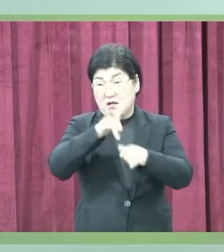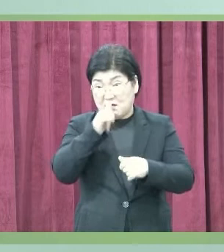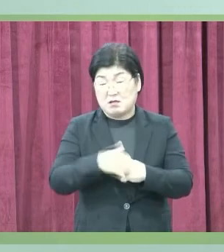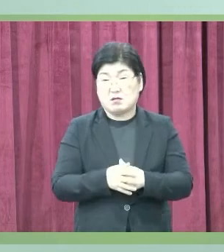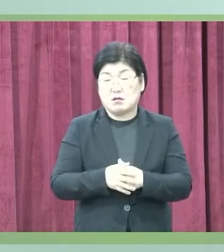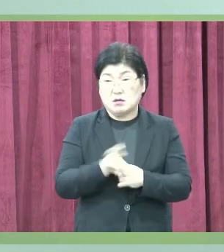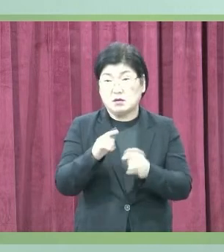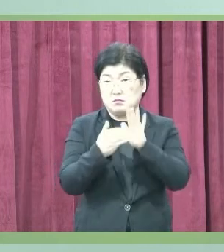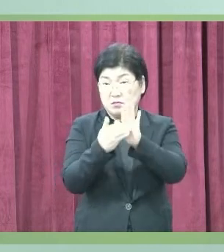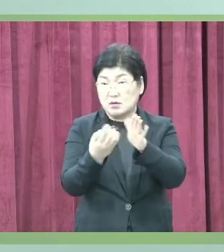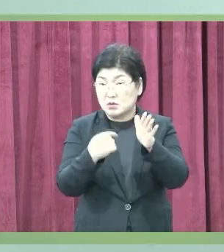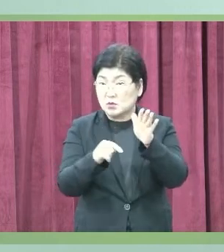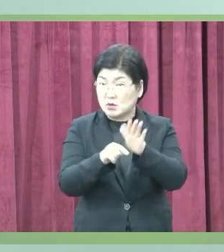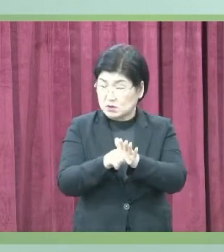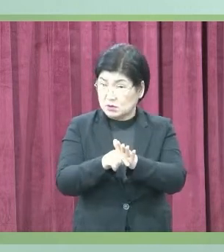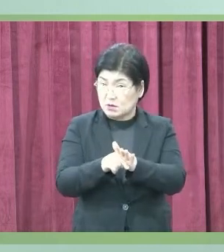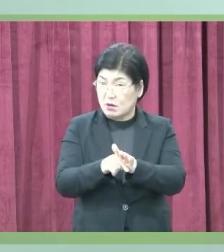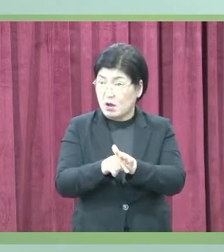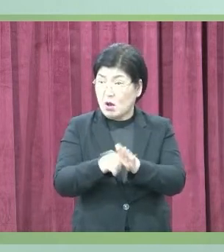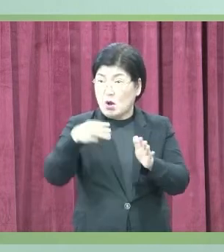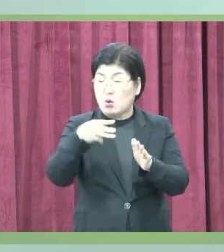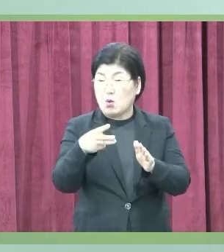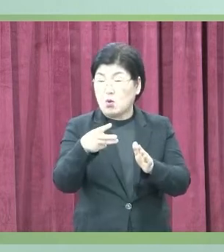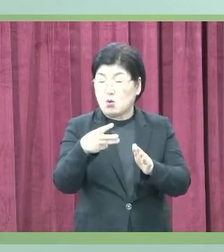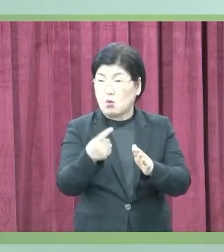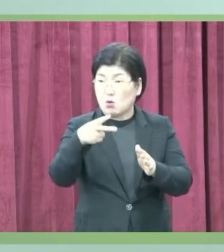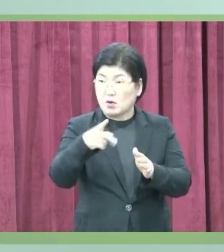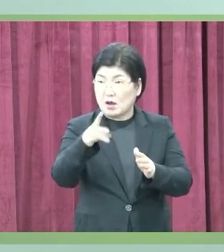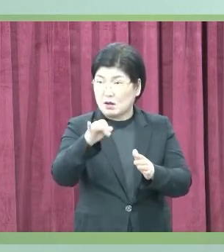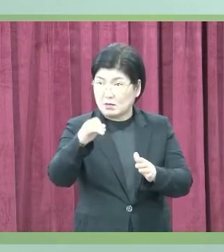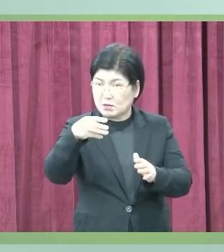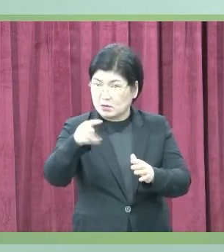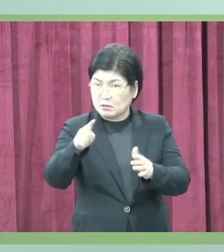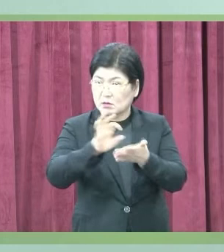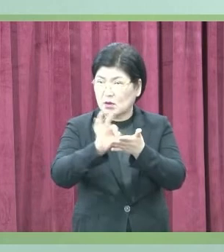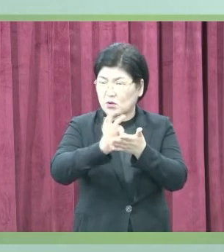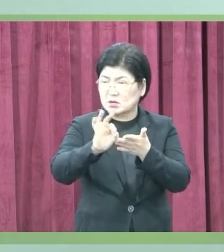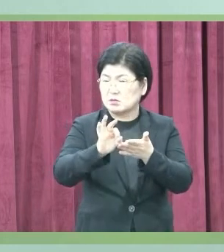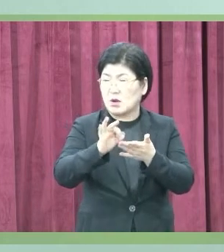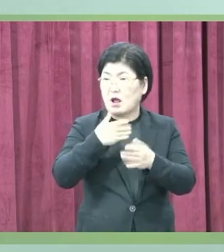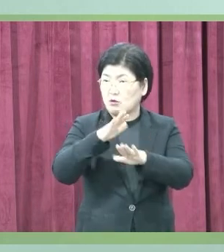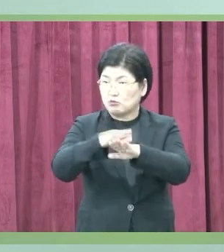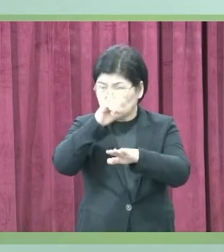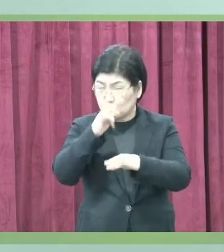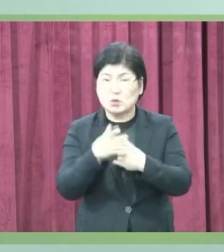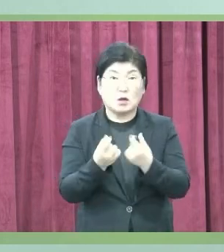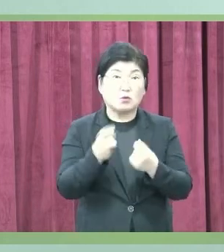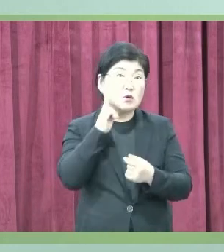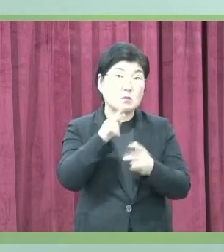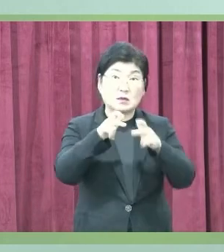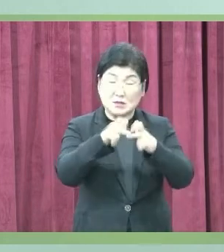부분을 방지하기 위해서 저는 로 데이터를 사용해서 분석했음을 다시 한번 말씀을 드리고요. 그 다음에 중증도 역시